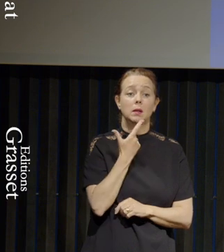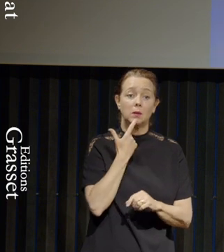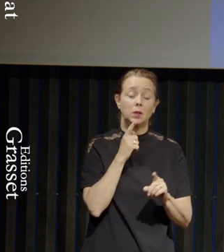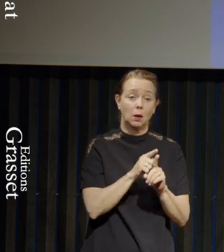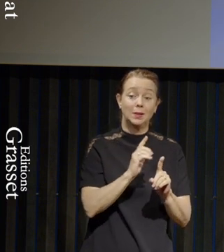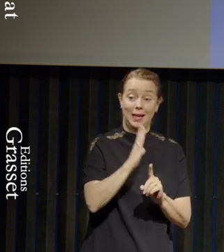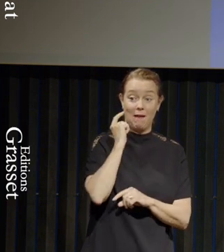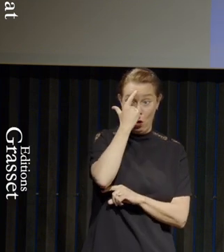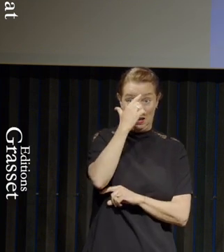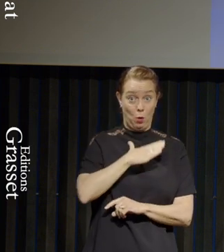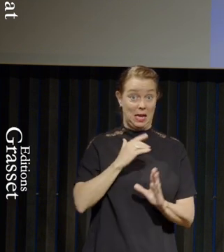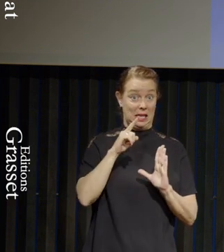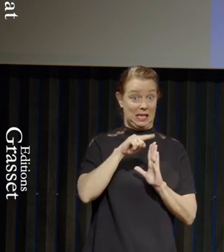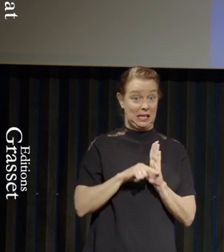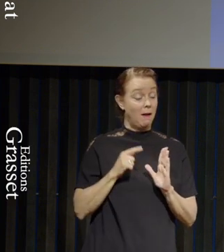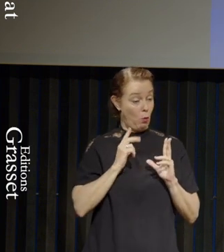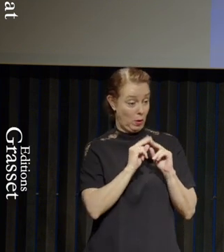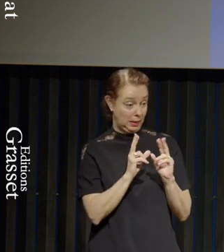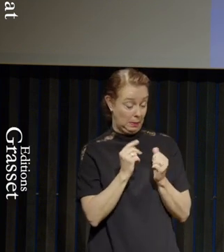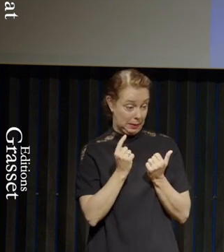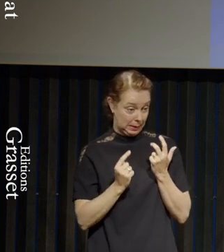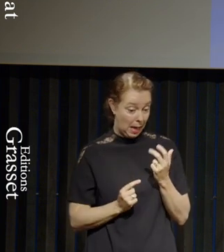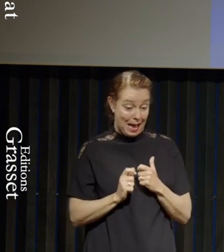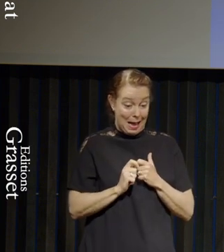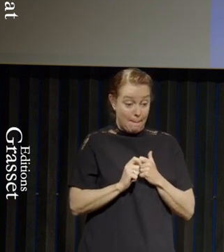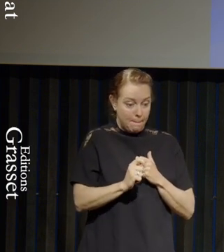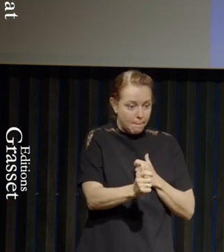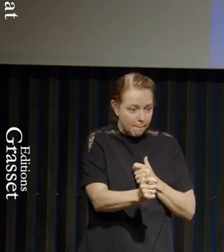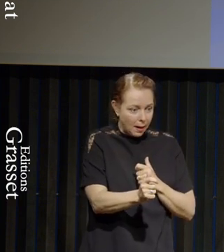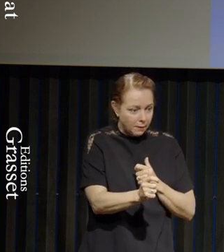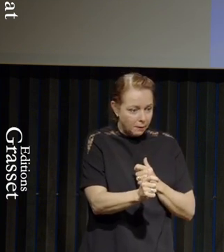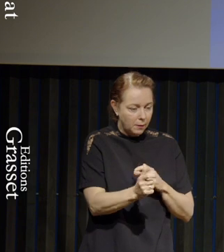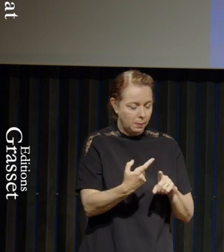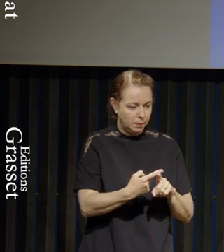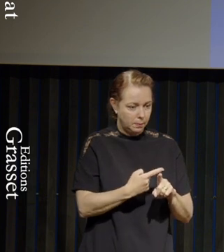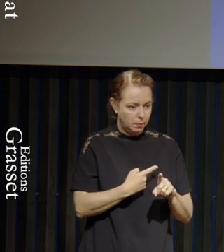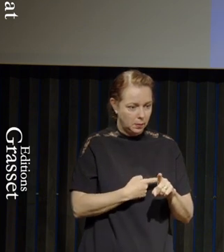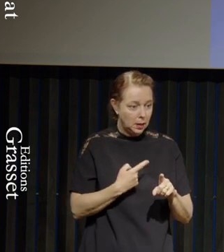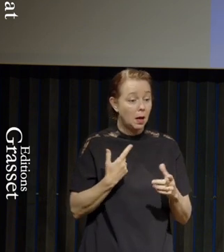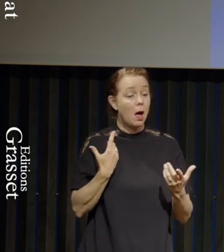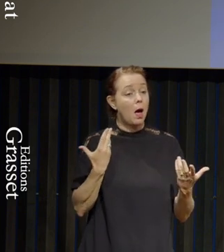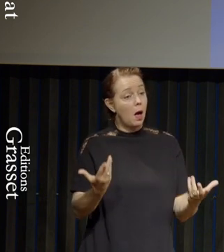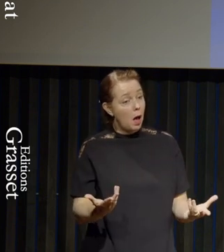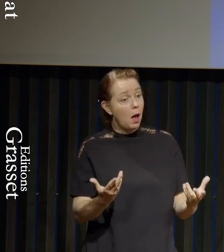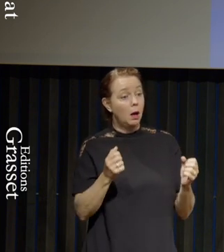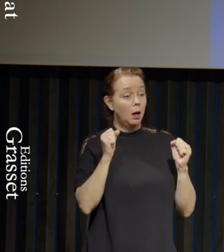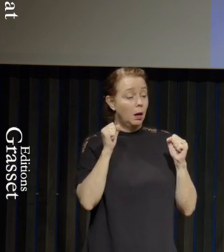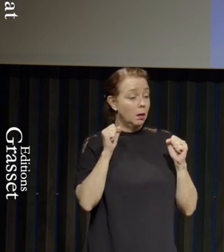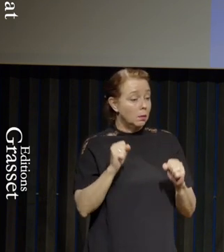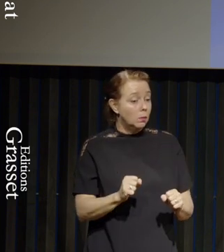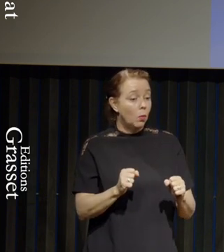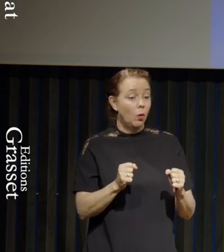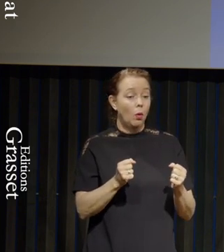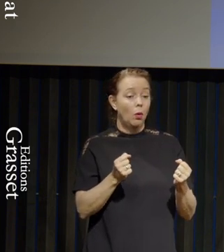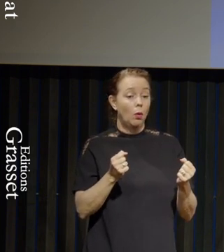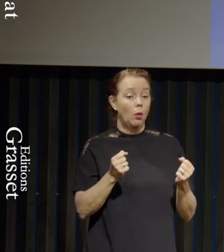rendre compte, et c'est ce faisant qu'émerge cette idée qu'une explication possible de